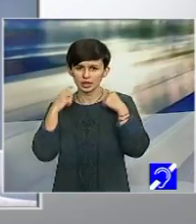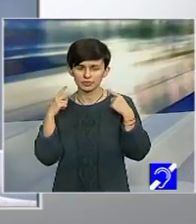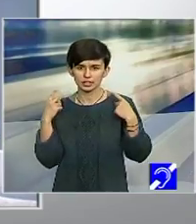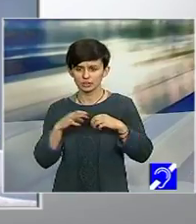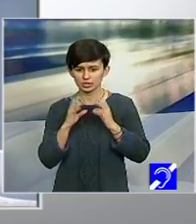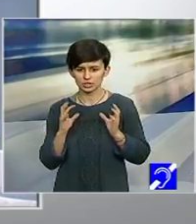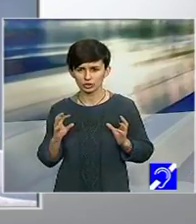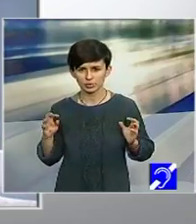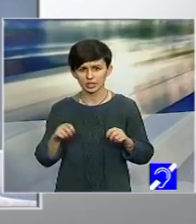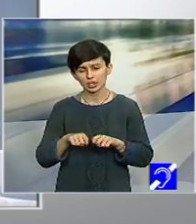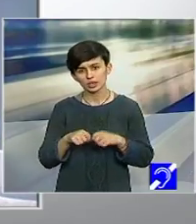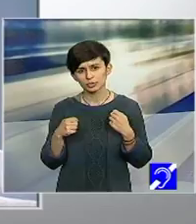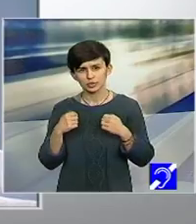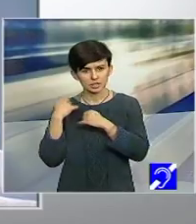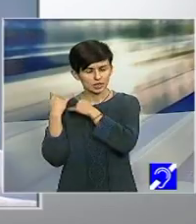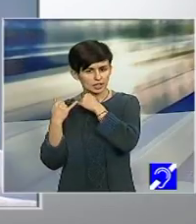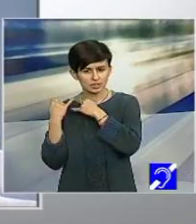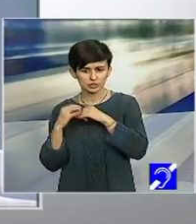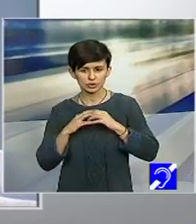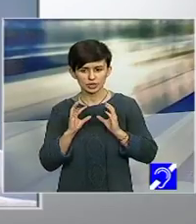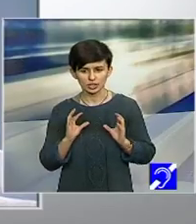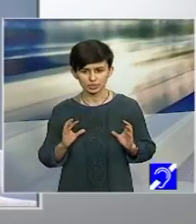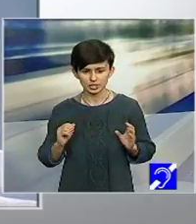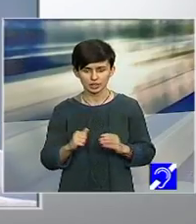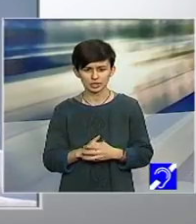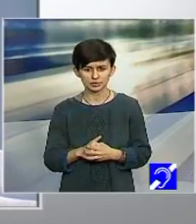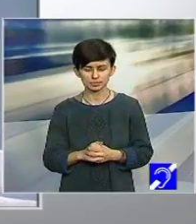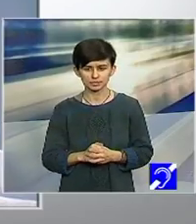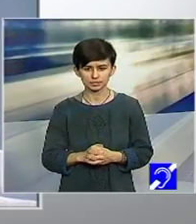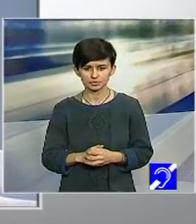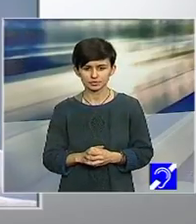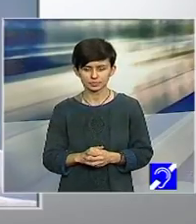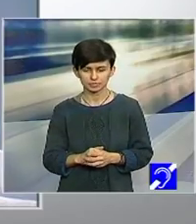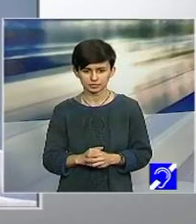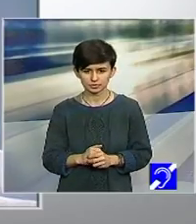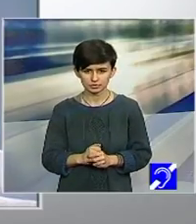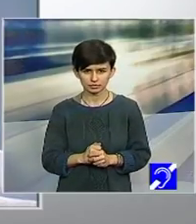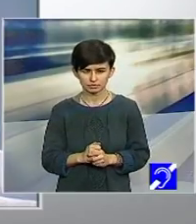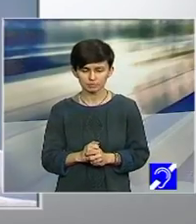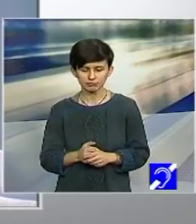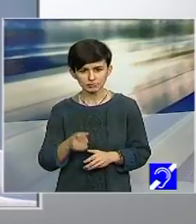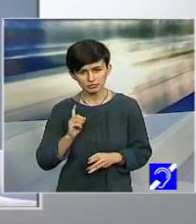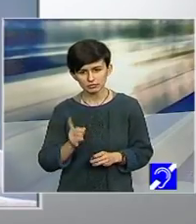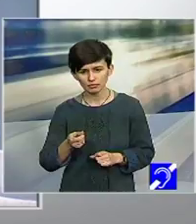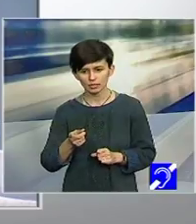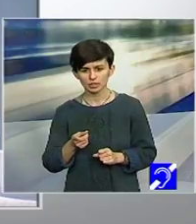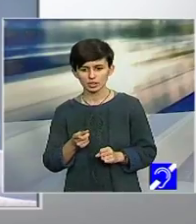Deci trebuie să facem în așa fel încât